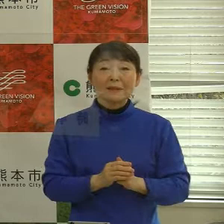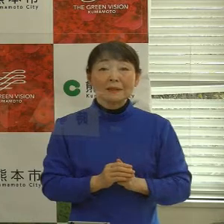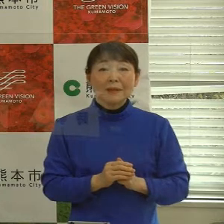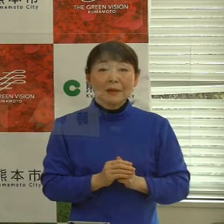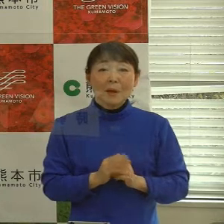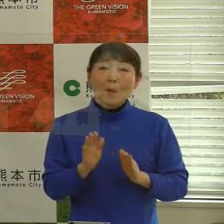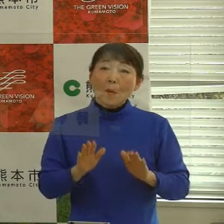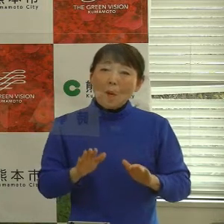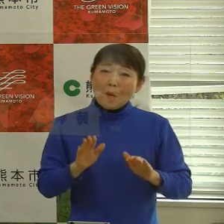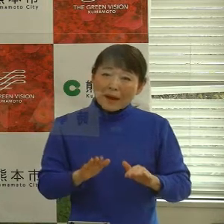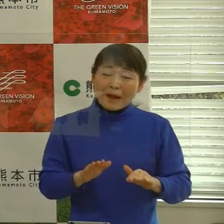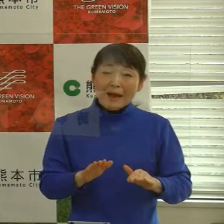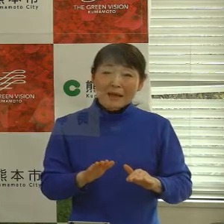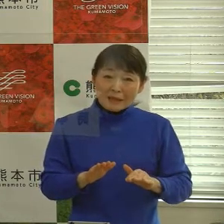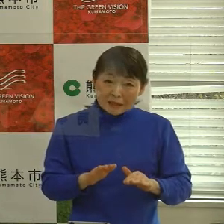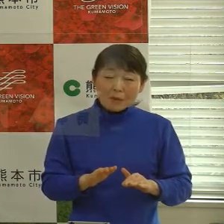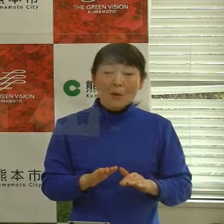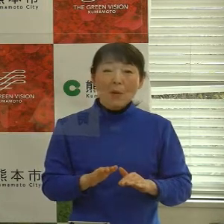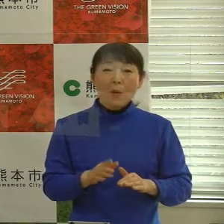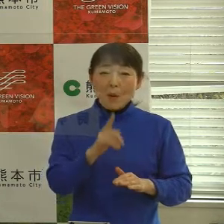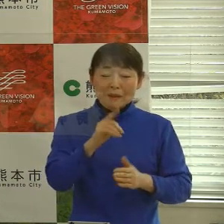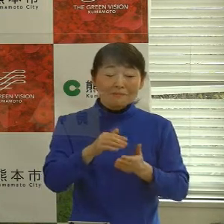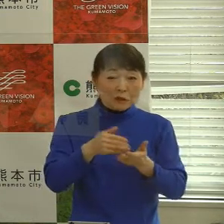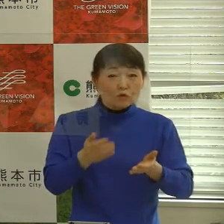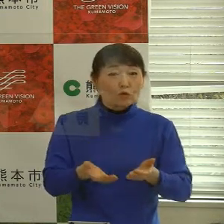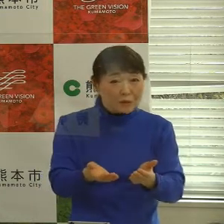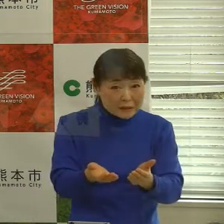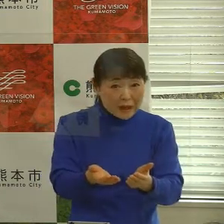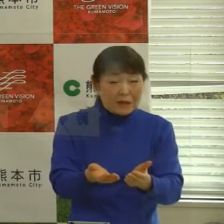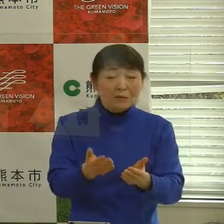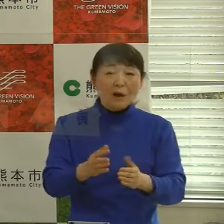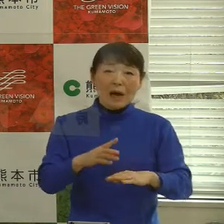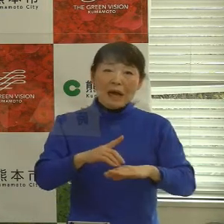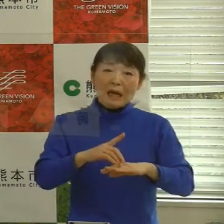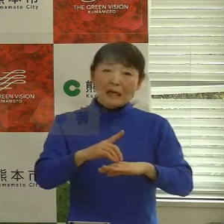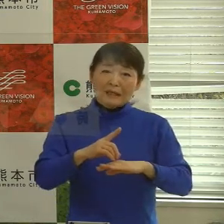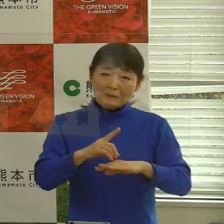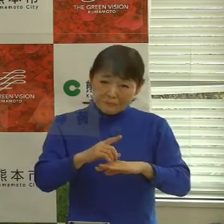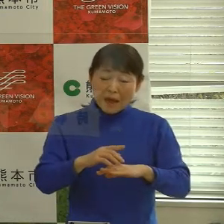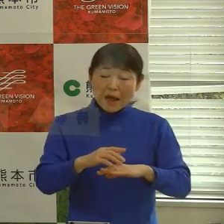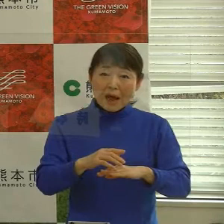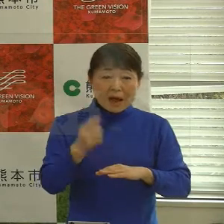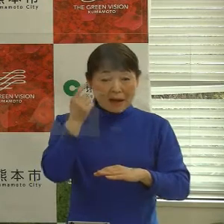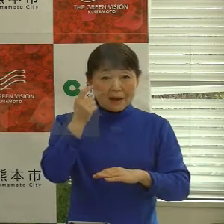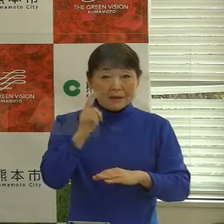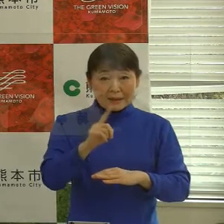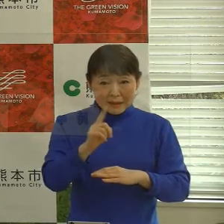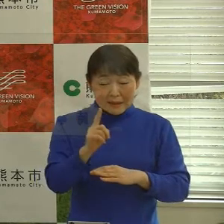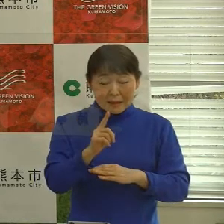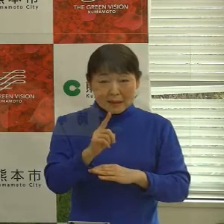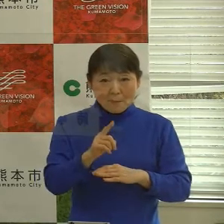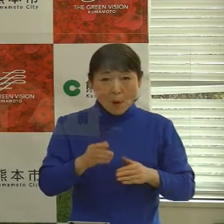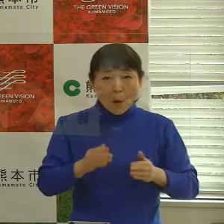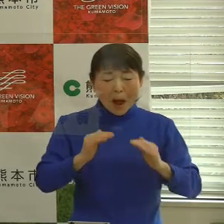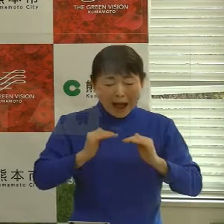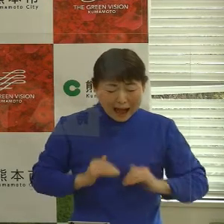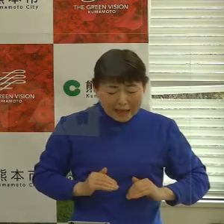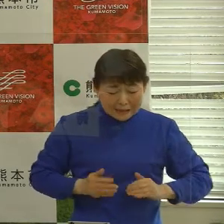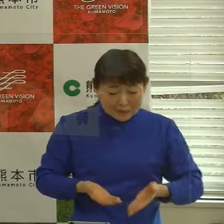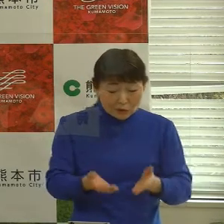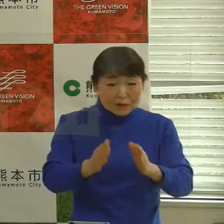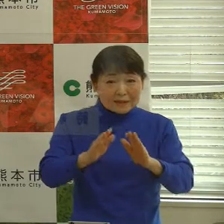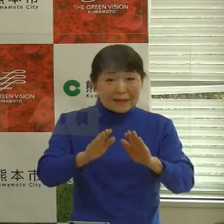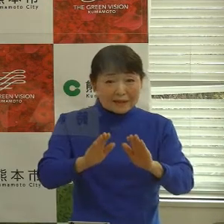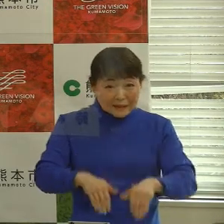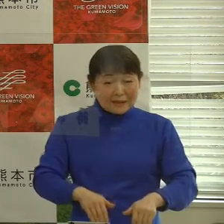まあ、今回の件はやはりあの、まあ、所感といいますか、申し上げますと、やはり安全に出産できたということは非